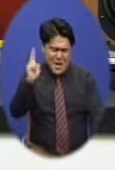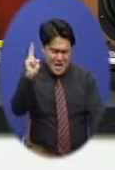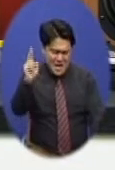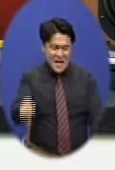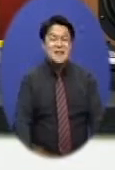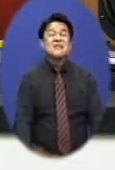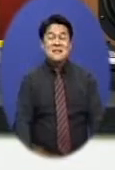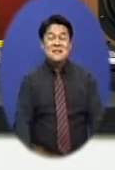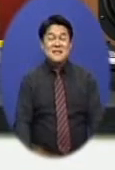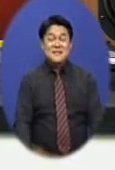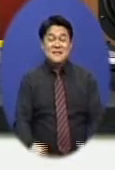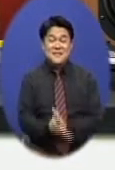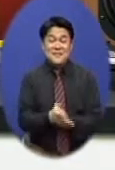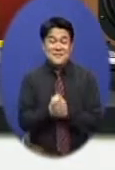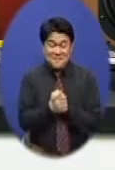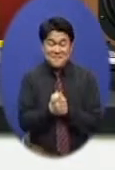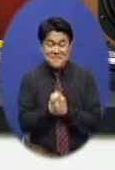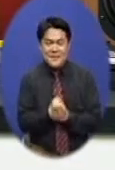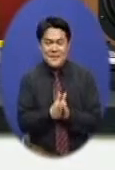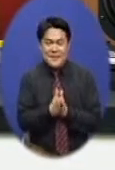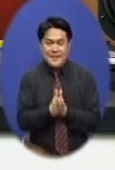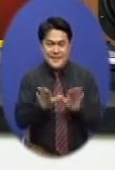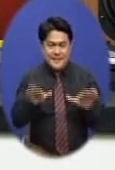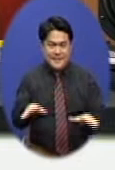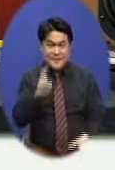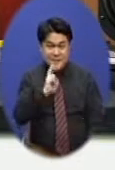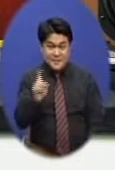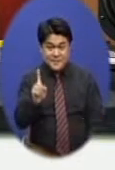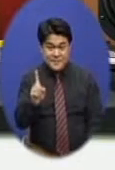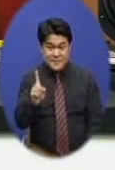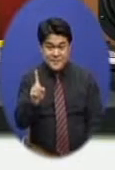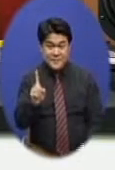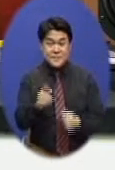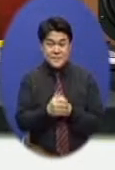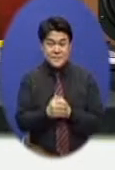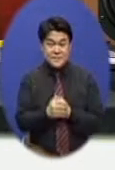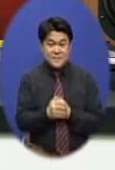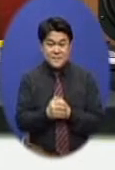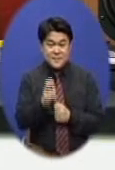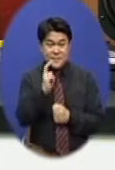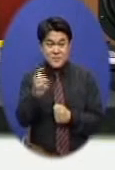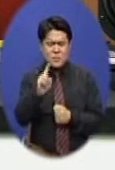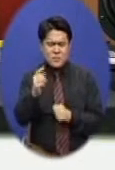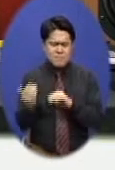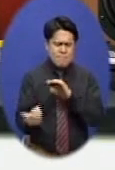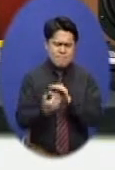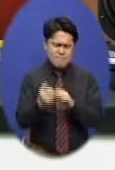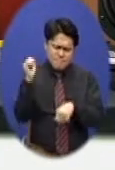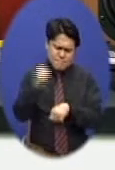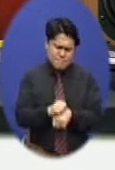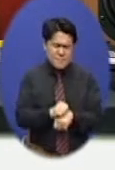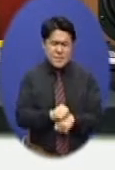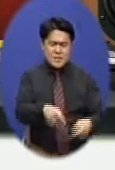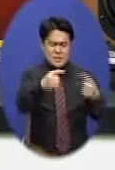합니다. 네. 네. 자, 그래서 이렇게 노래가 출중 네. 출중이 네. 많은